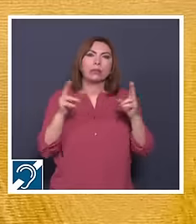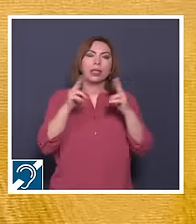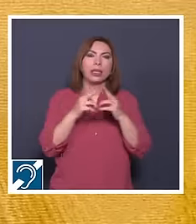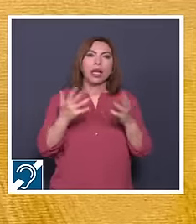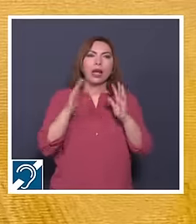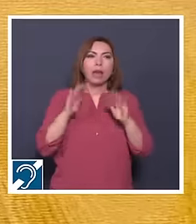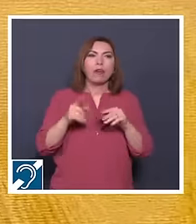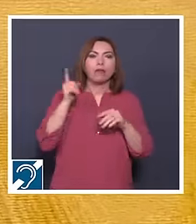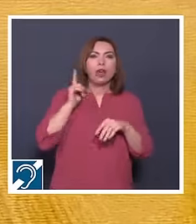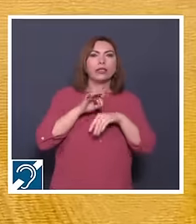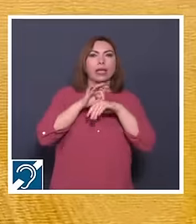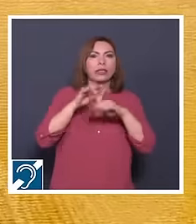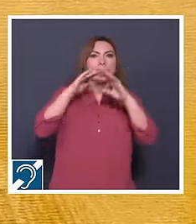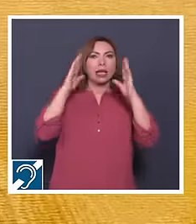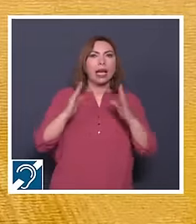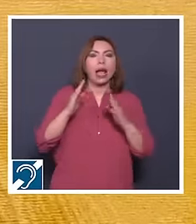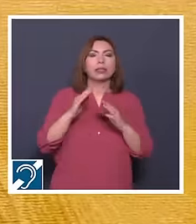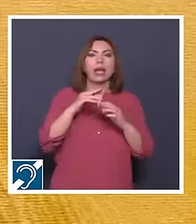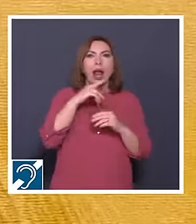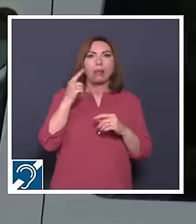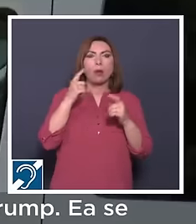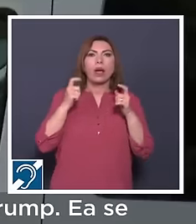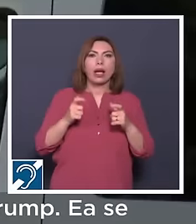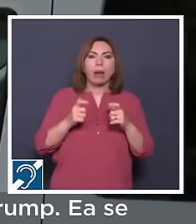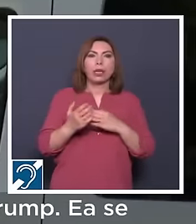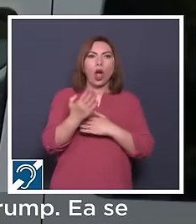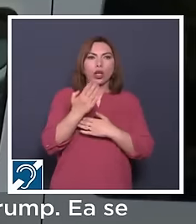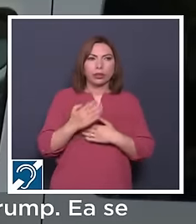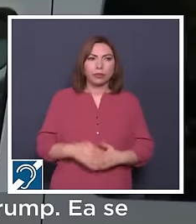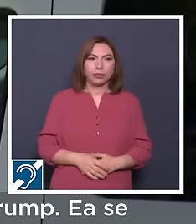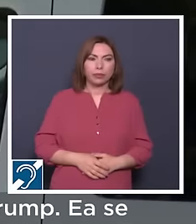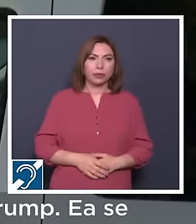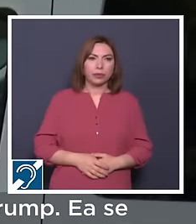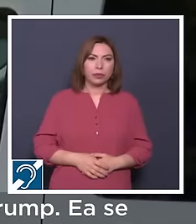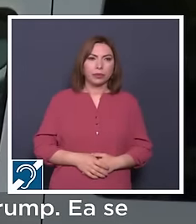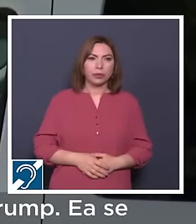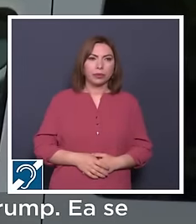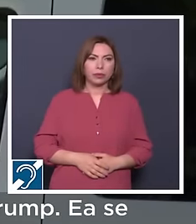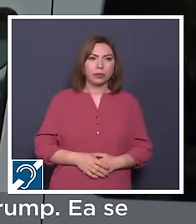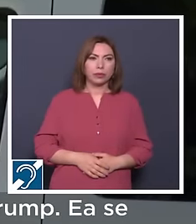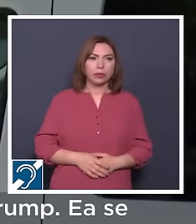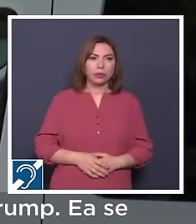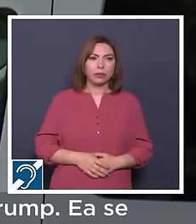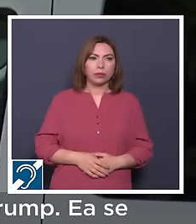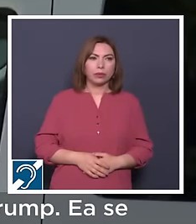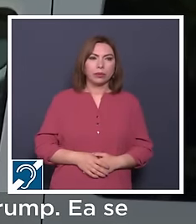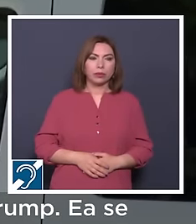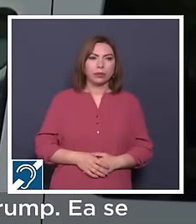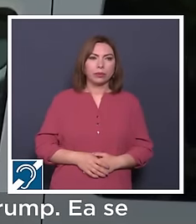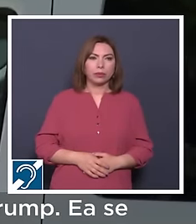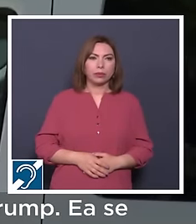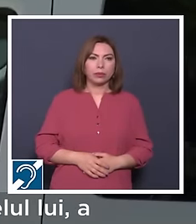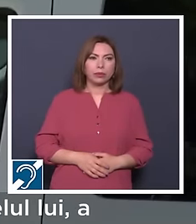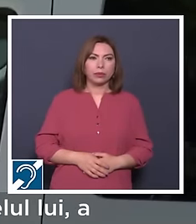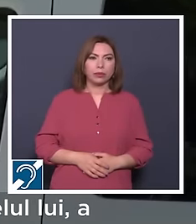cu fostul lider de la Casa Albă într-o cameră de hotel. Stormy Daniels testified about meeting Trump. She was there as part of a sponsorship deal with